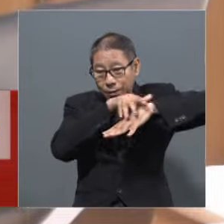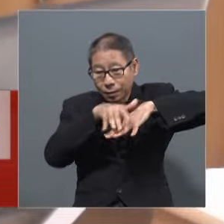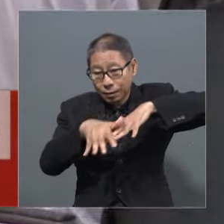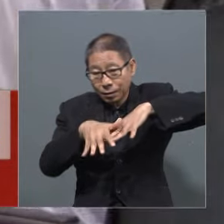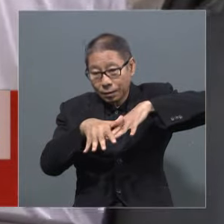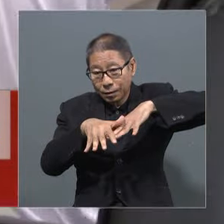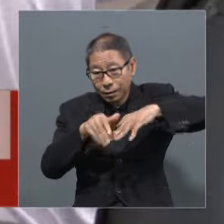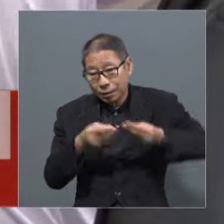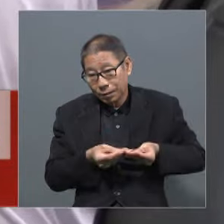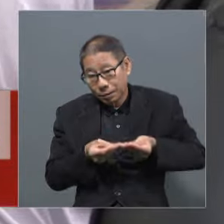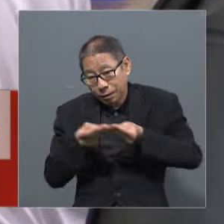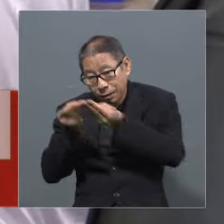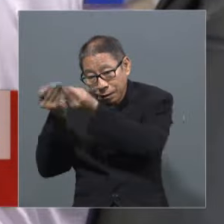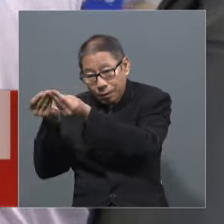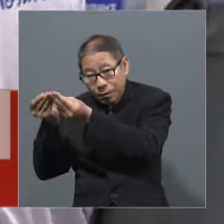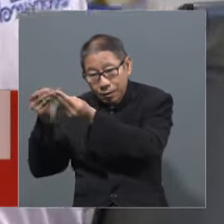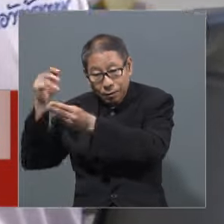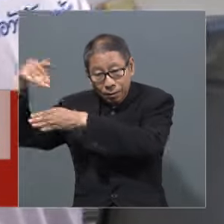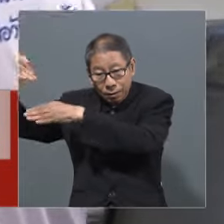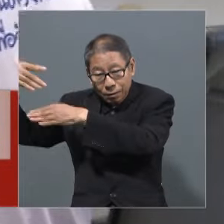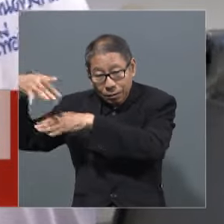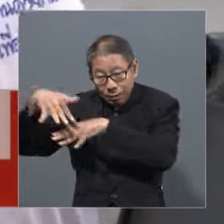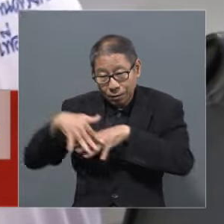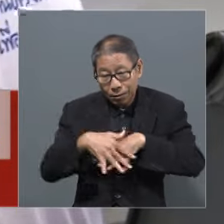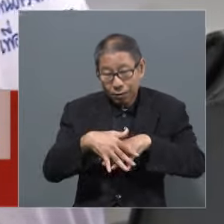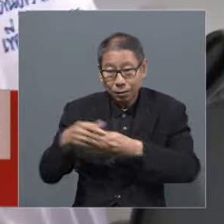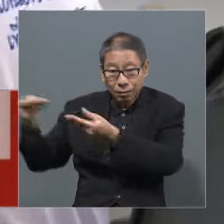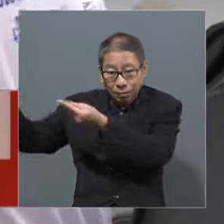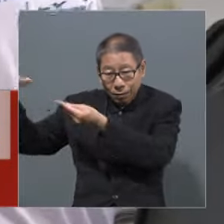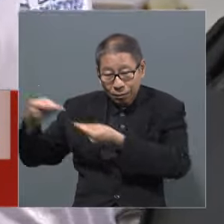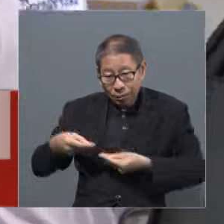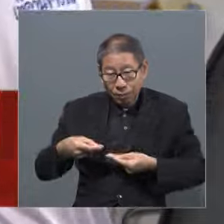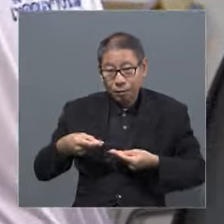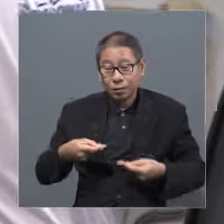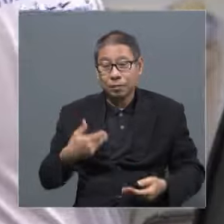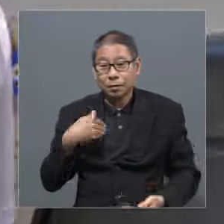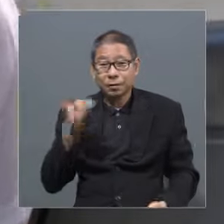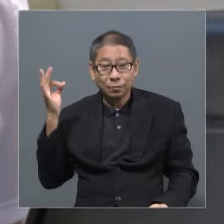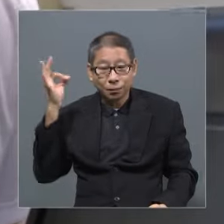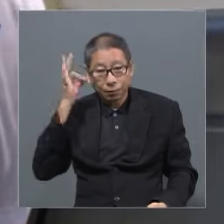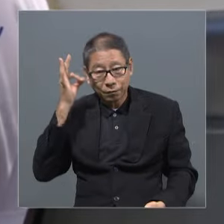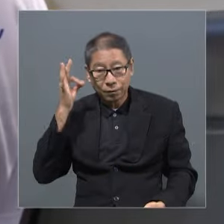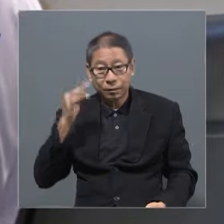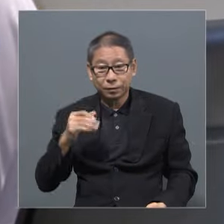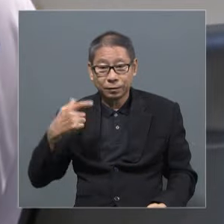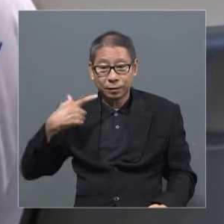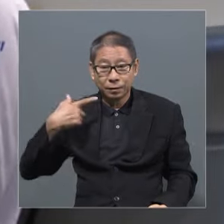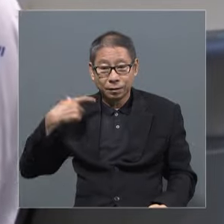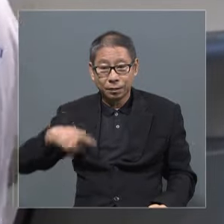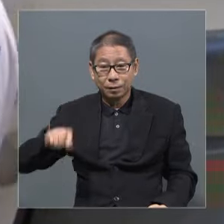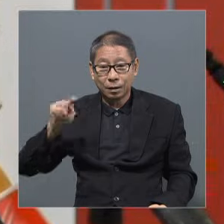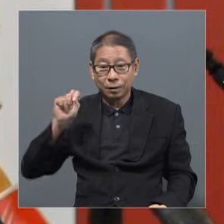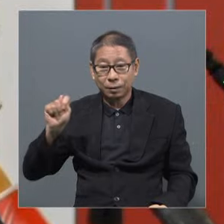สูงก่อนแล้วตำแหน่งสูงจึงปล่อยลงมาสู่ตำรวจระดับล่างอ่ะฟังเสียงทนายตั้มกันหน่อย